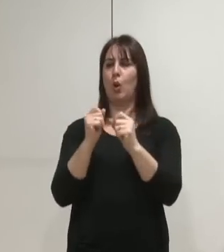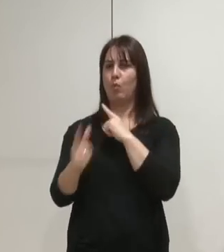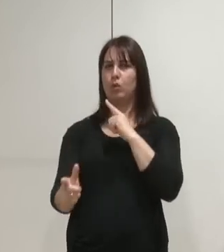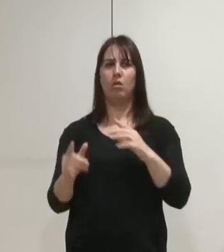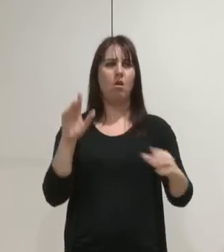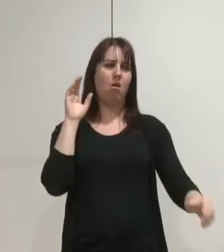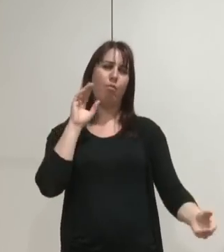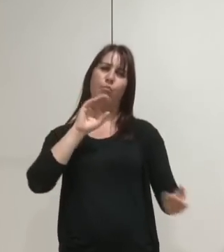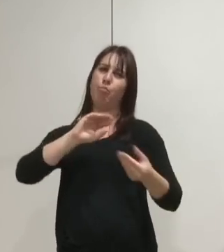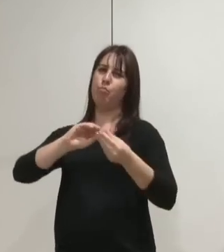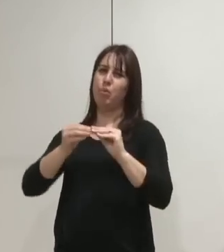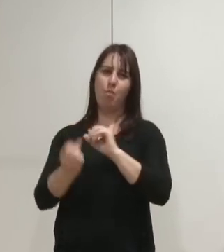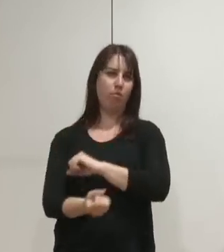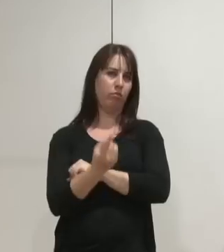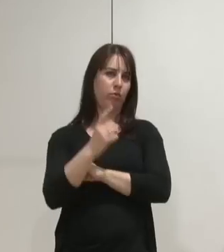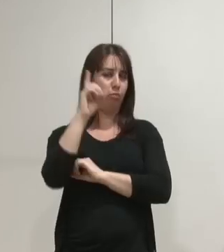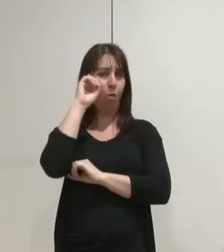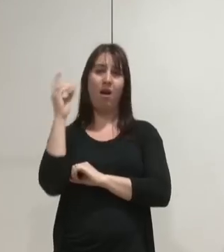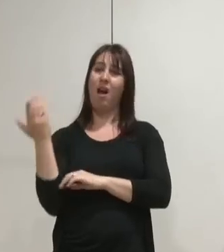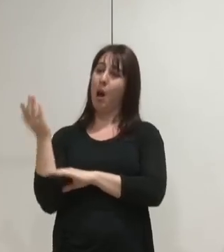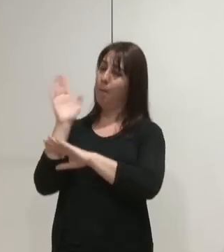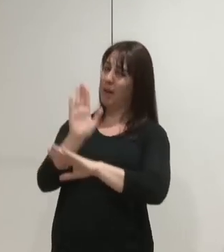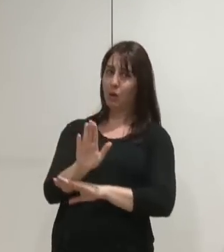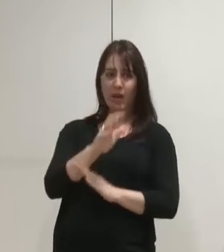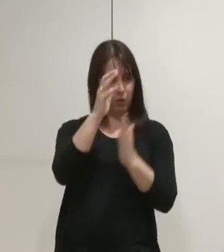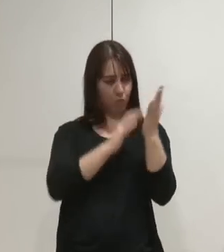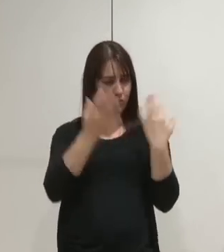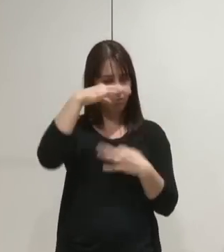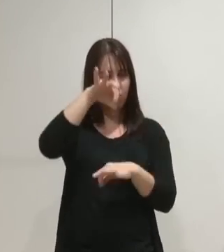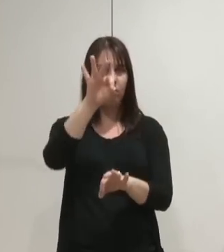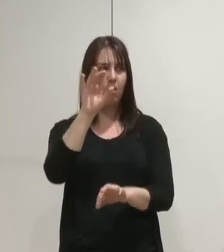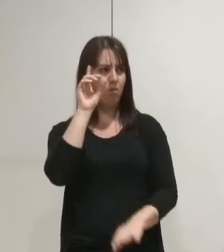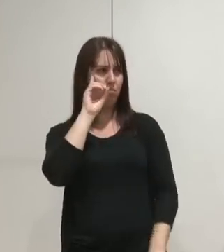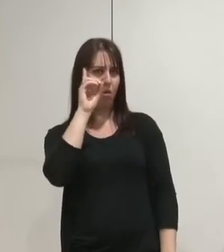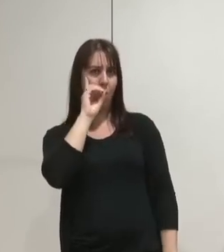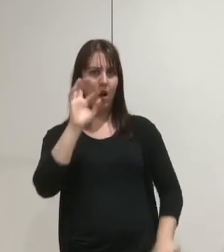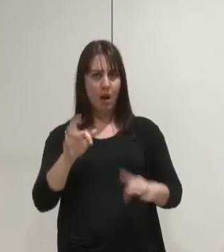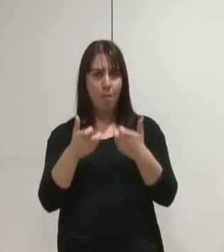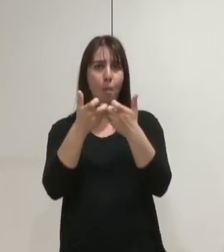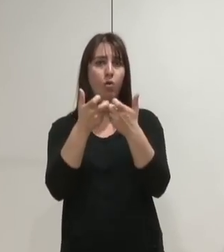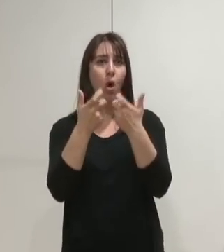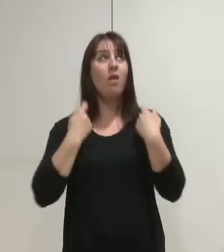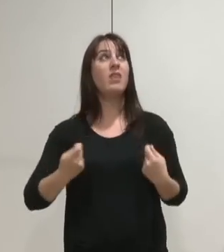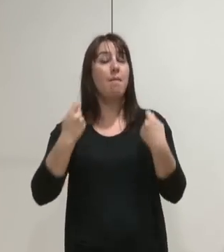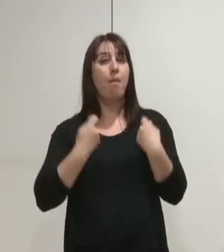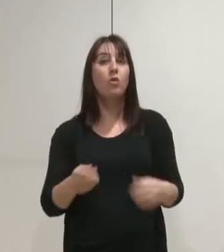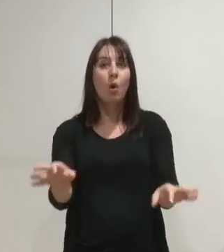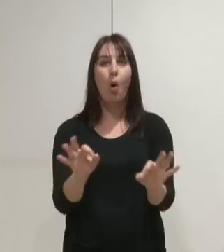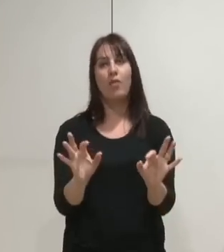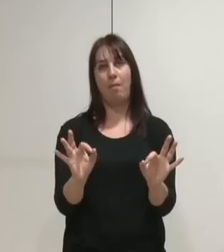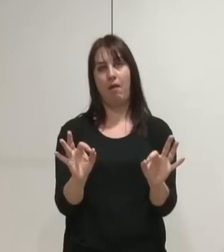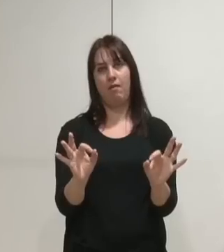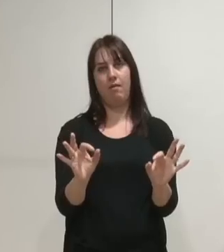en l'état de actuel de leur présentation puisque nous n'avons pas le montant des dépenses qui vont être qui vont